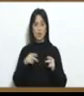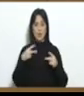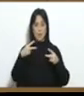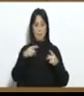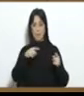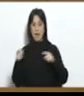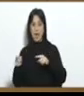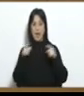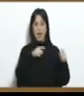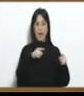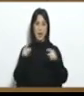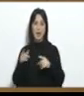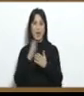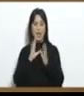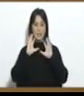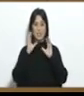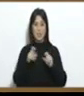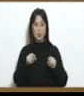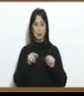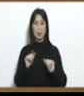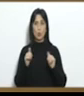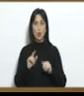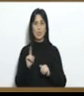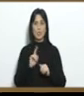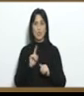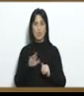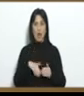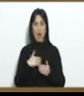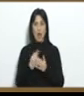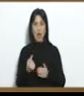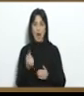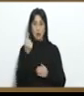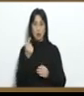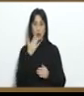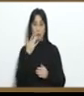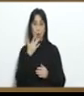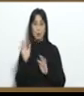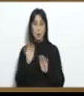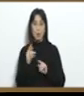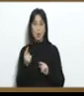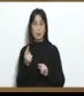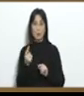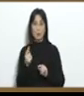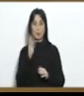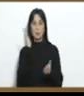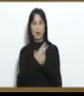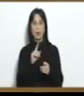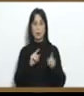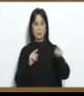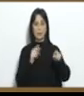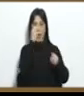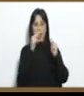არსებობს კიდევ რა ძალიან სერიოზული პარალელი როგორც კი რაღაც გააქტიურდება პოლიტიკური პროცესები იმ წუთში ეკლესიას ესხმიან